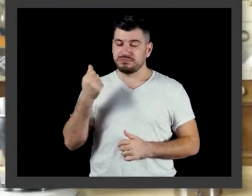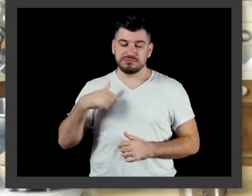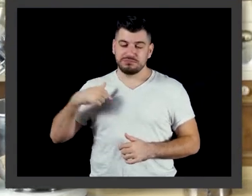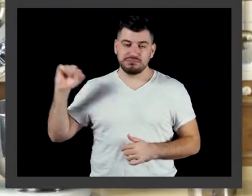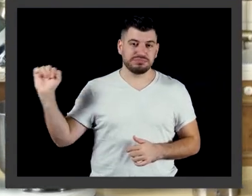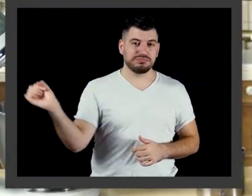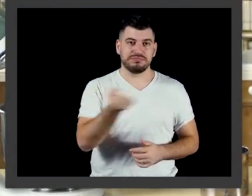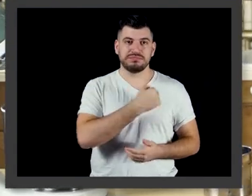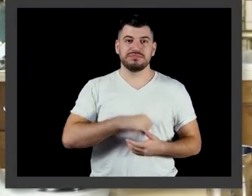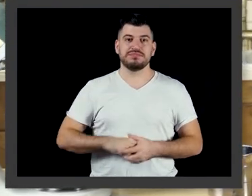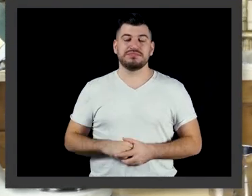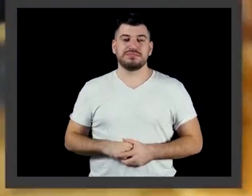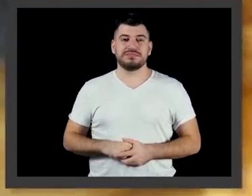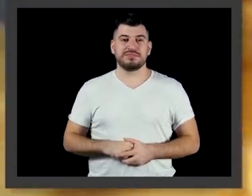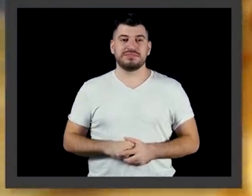νοστιμή.